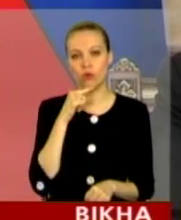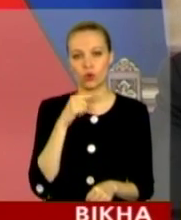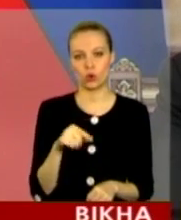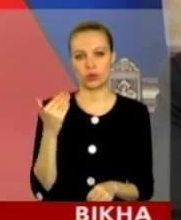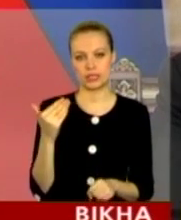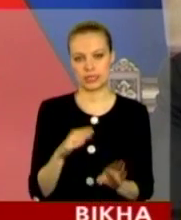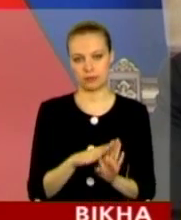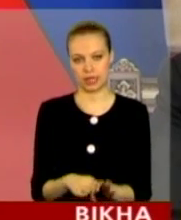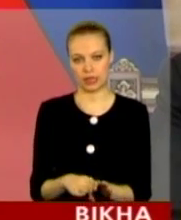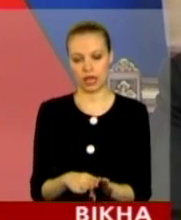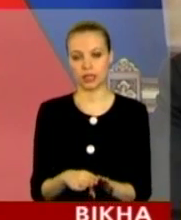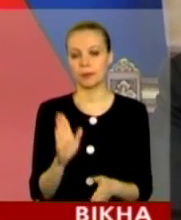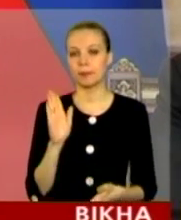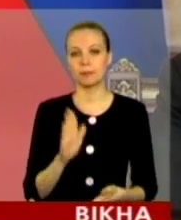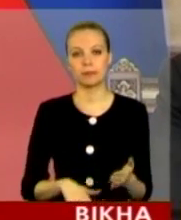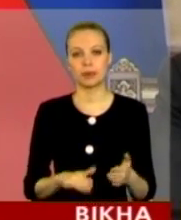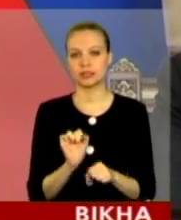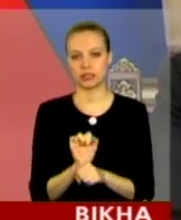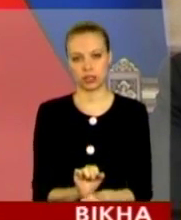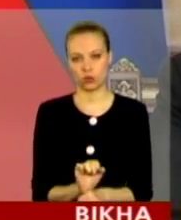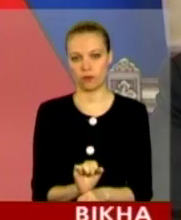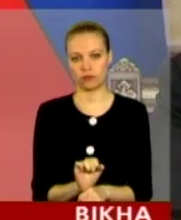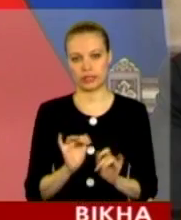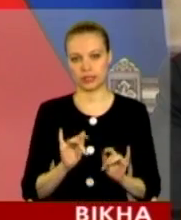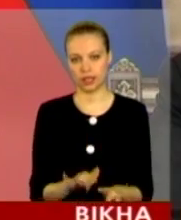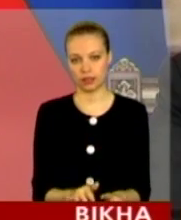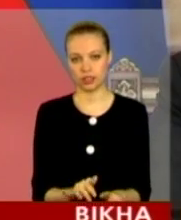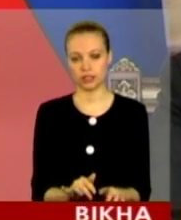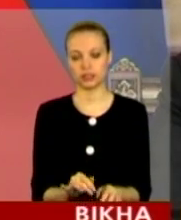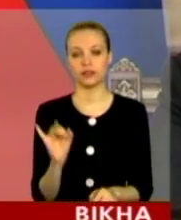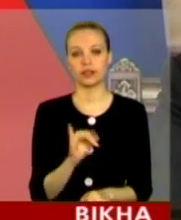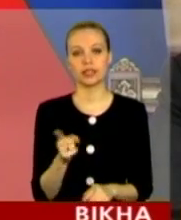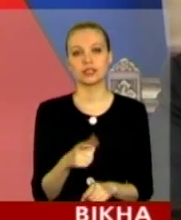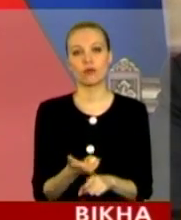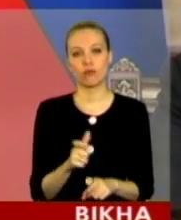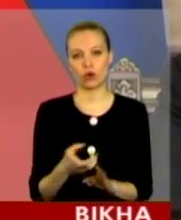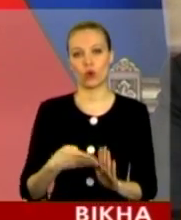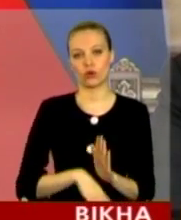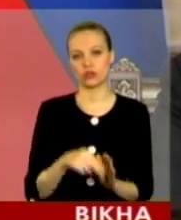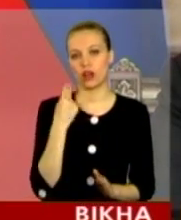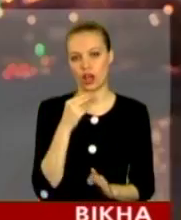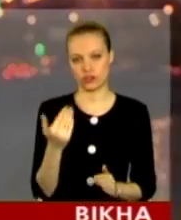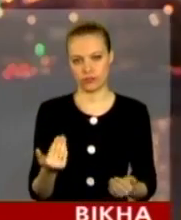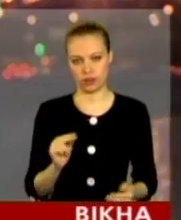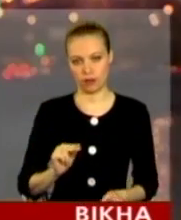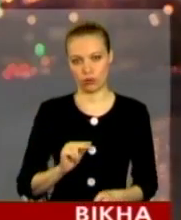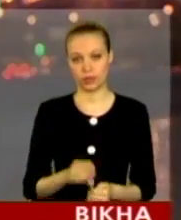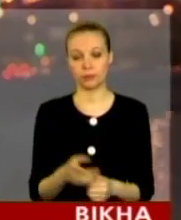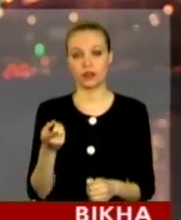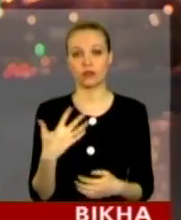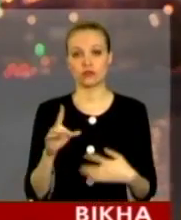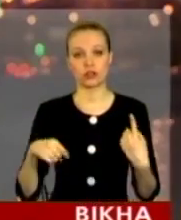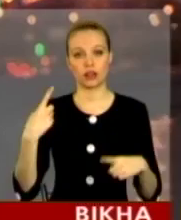российским стандартам, причем без остановки их деятельности и тем более ухудшения качества их работы. Вже